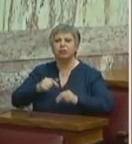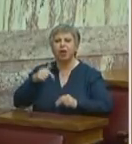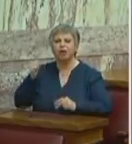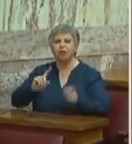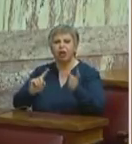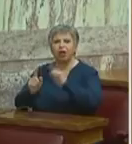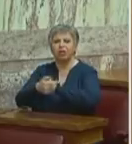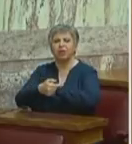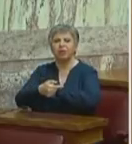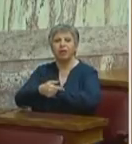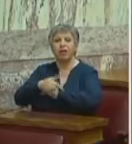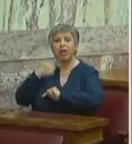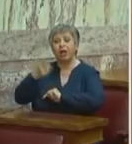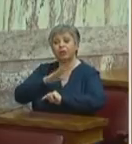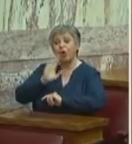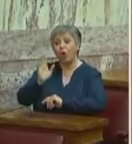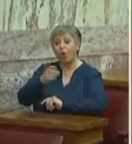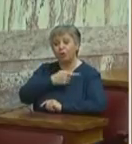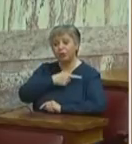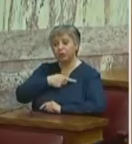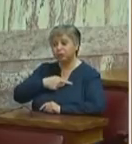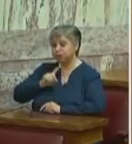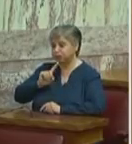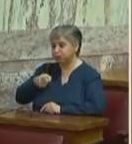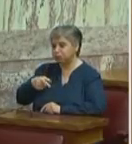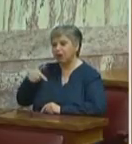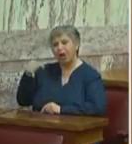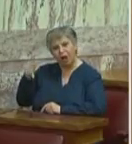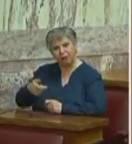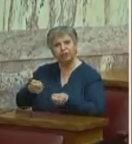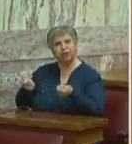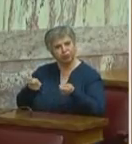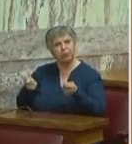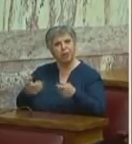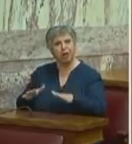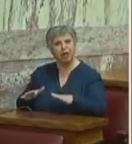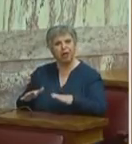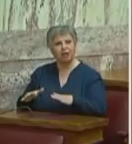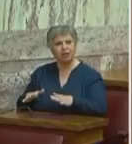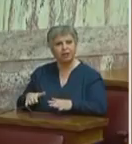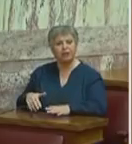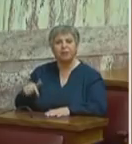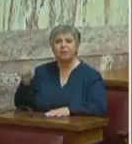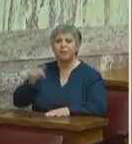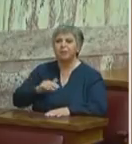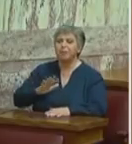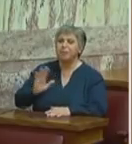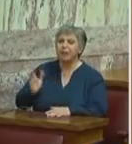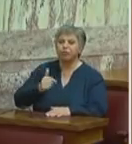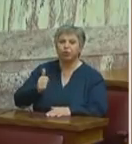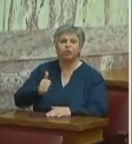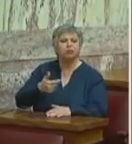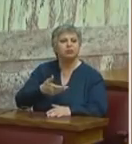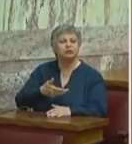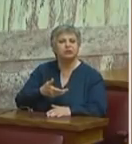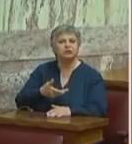Προκύπτει όμως, κυρίες και κύριοι συνάδελφοι, αυτή η ιδιοκτησία το ownership που λένε και οι θεσμοί,